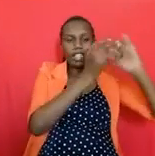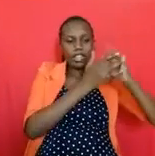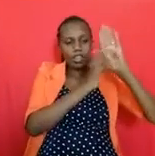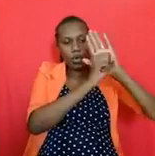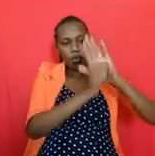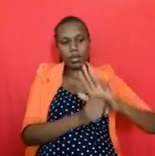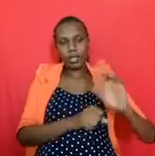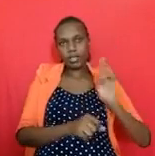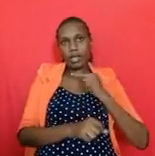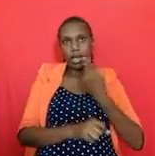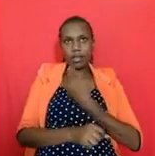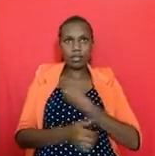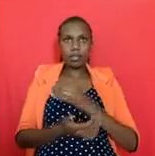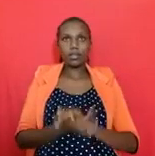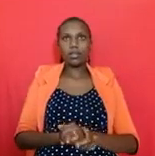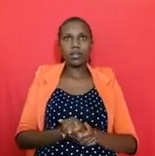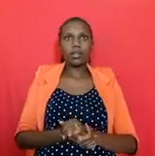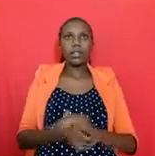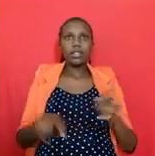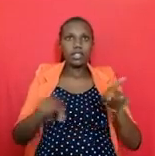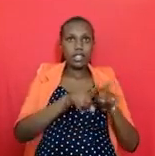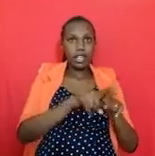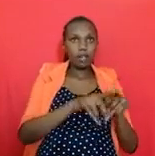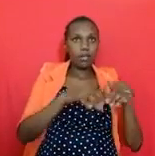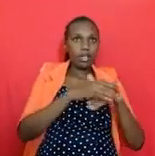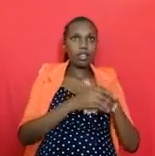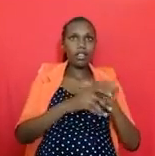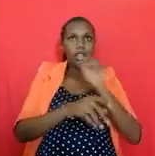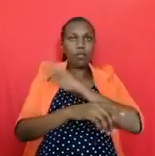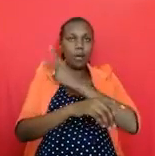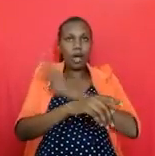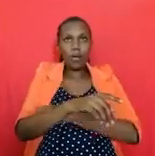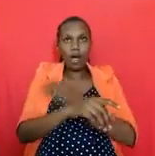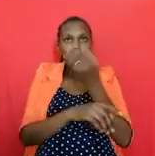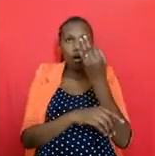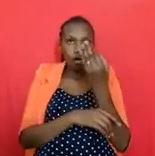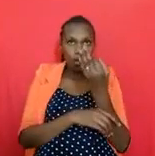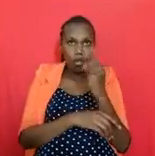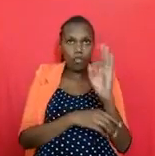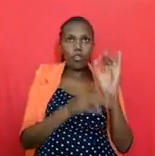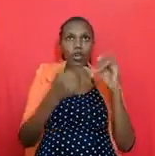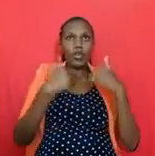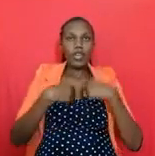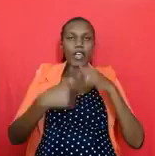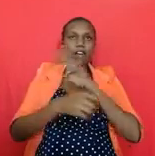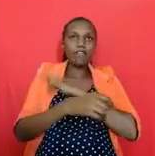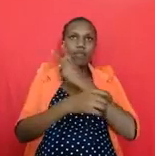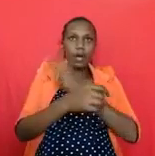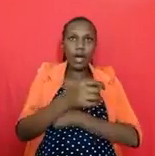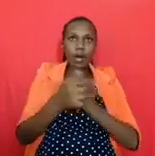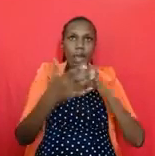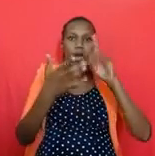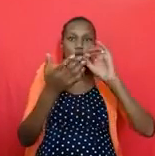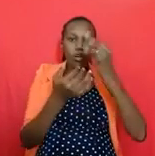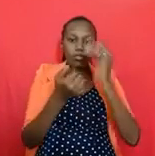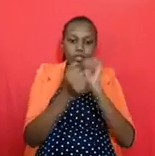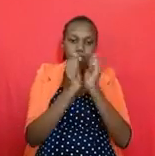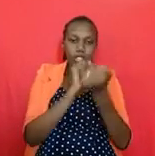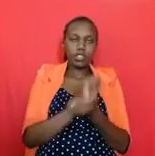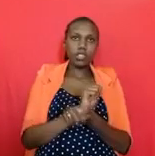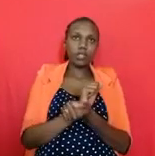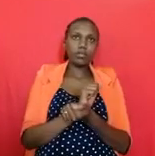matuhatagiriria na thiini wa hinya ucio turaiga ni kuri na hinya wa kugaruruka